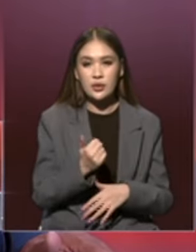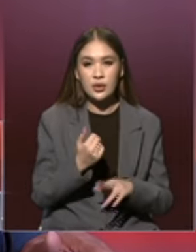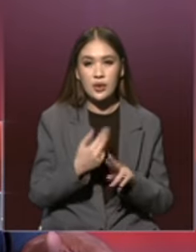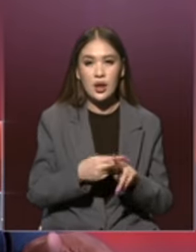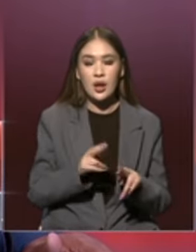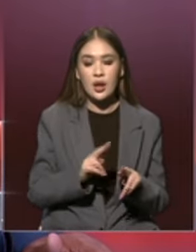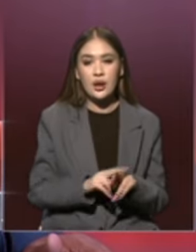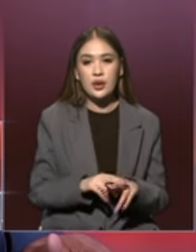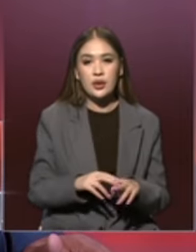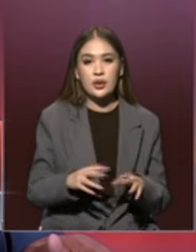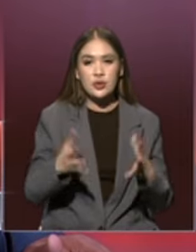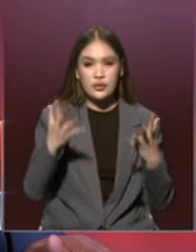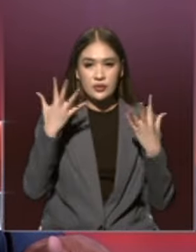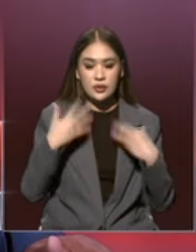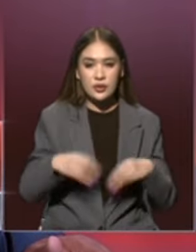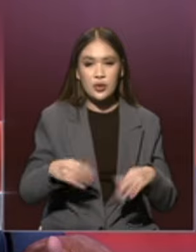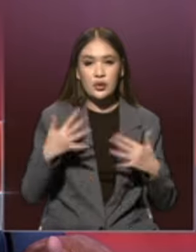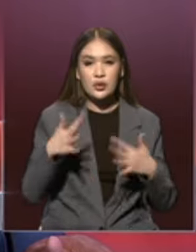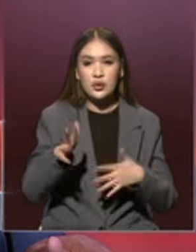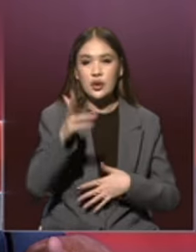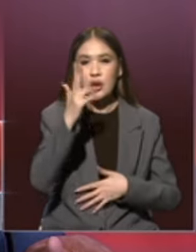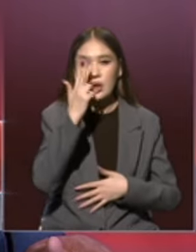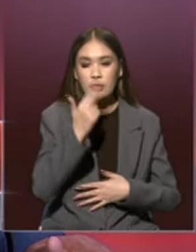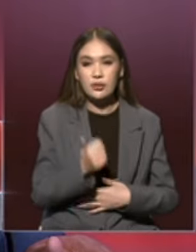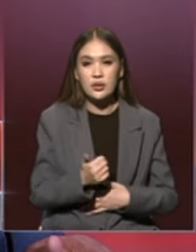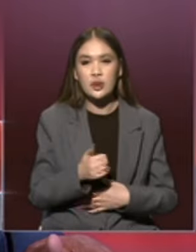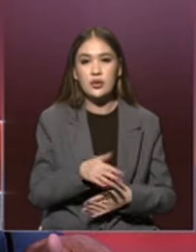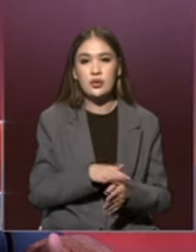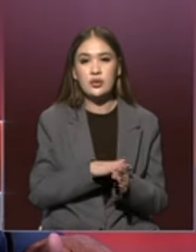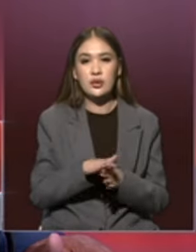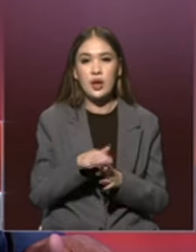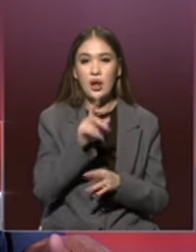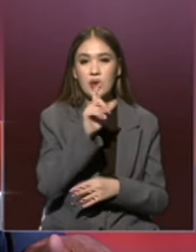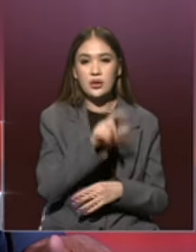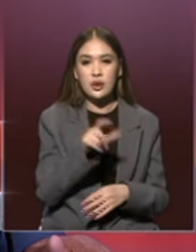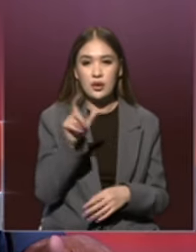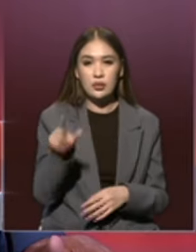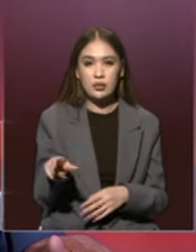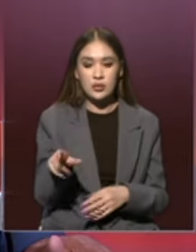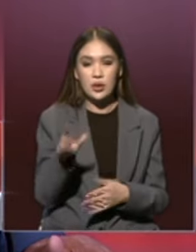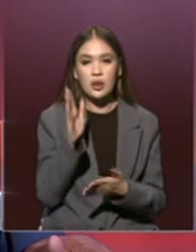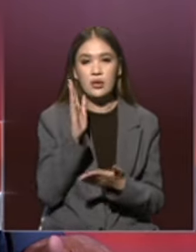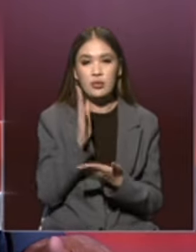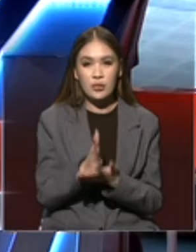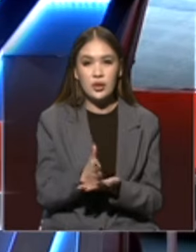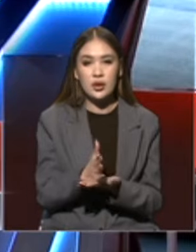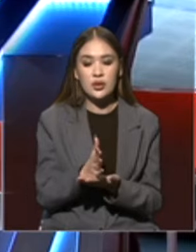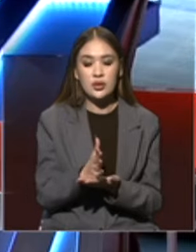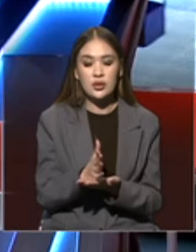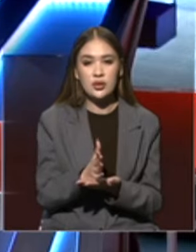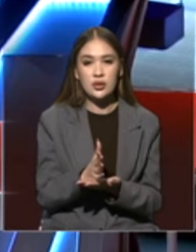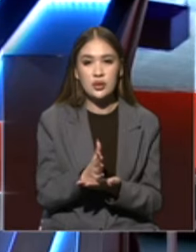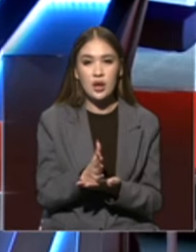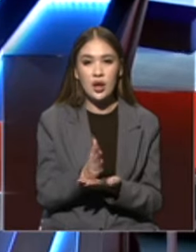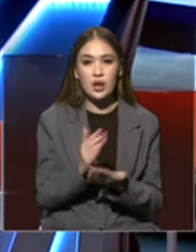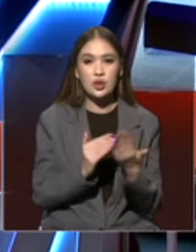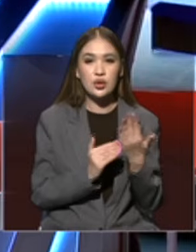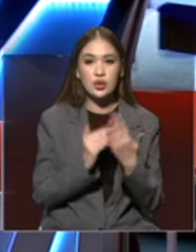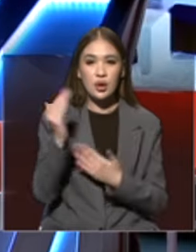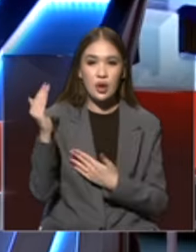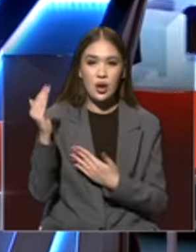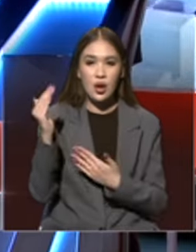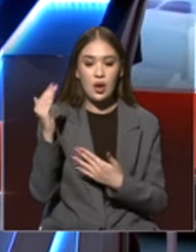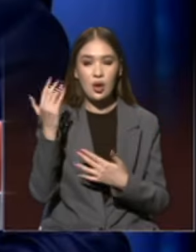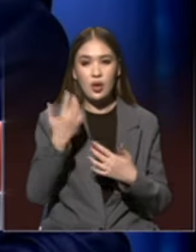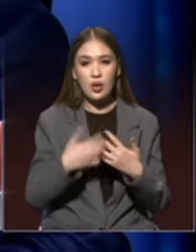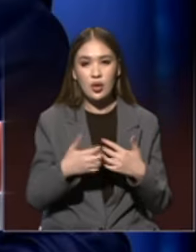денесі бұндай нәрсеге үйреншікті қарайтын адамдар жоқ емес арамызда бар. Жоғарғы, орта,